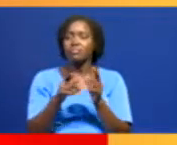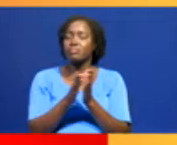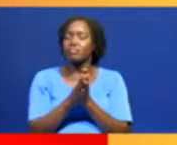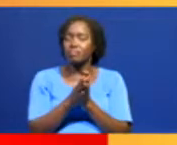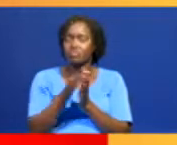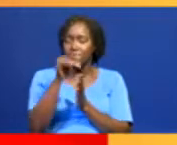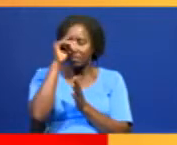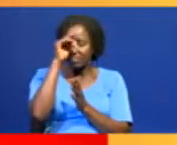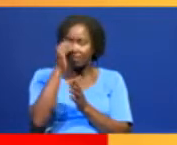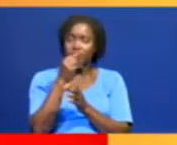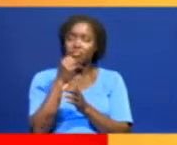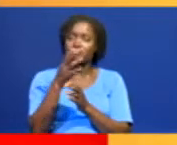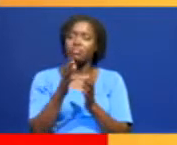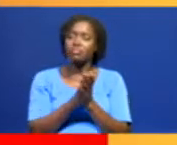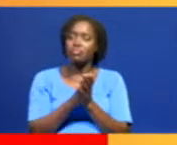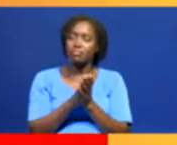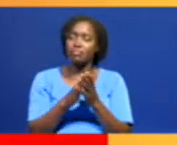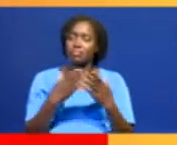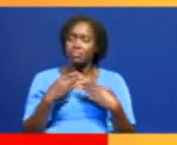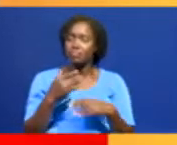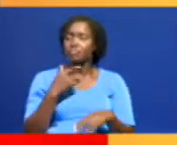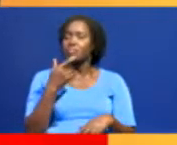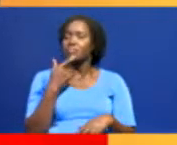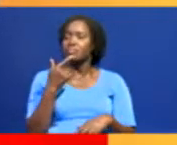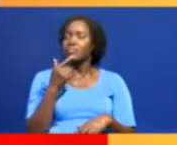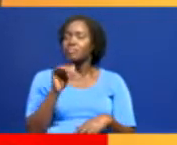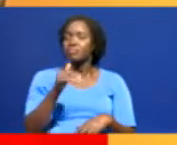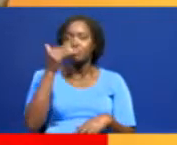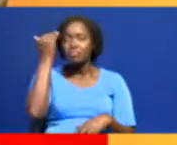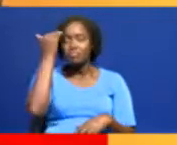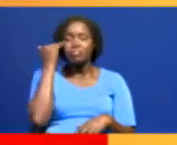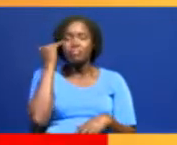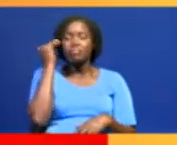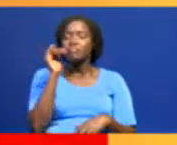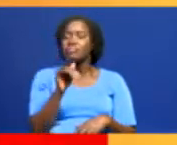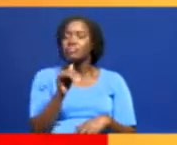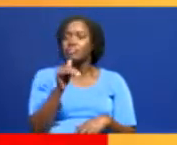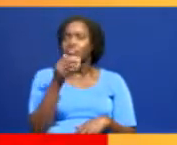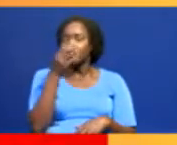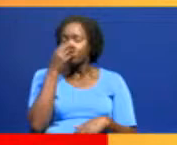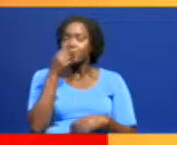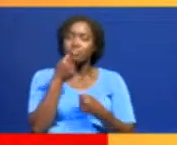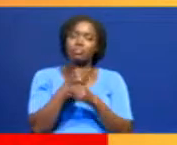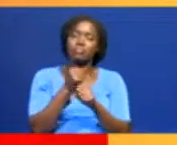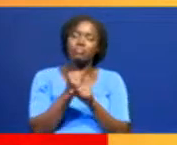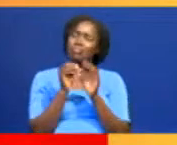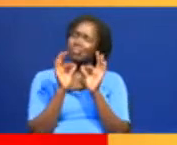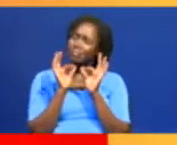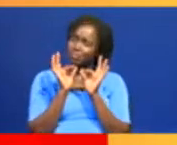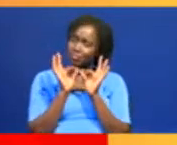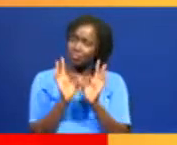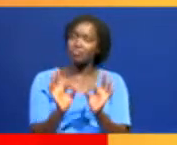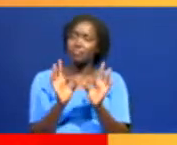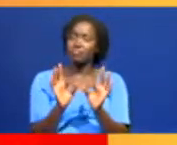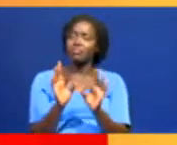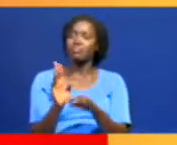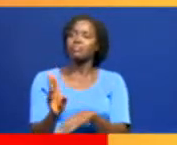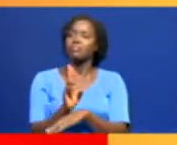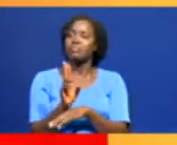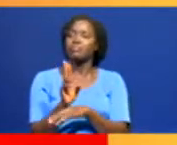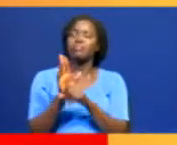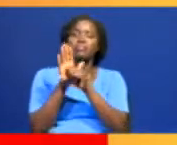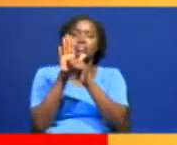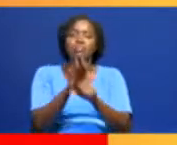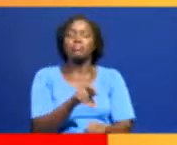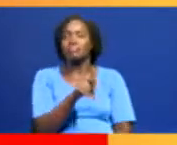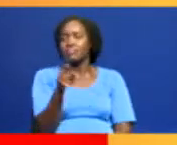imefuata sheria. In fact, kuna watu wengi wanasema kotini ambayo sasa Daktari Ruto aliifanya akaitengeza vizuri, sasa imetumika sasa kunyanyasa